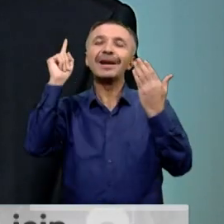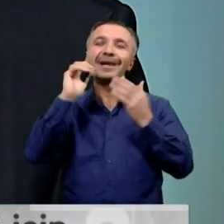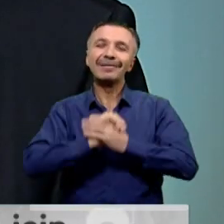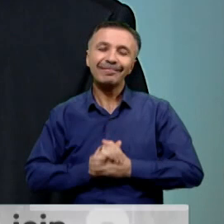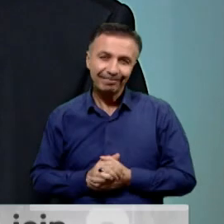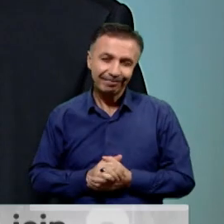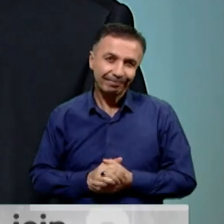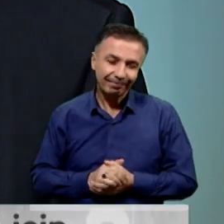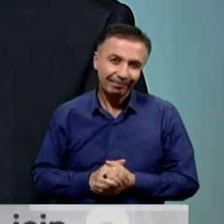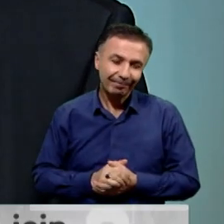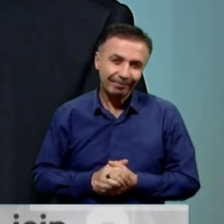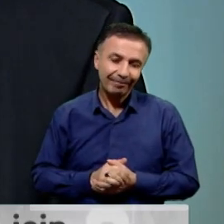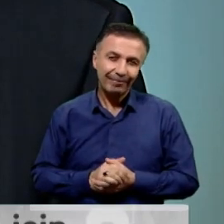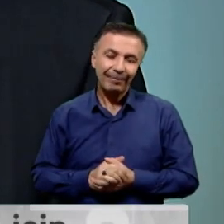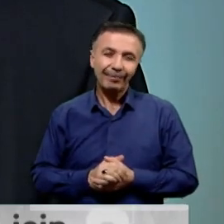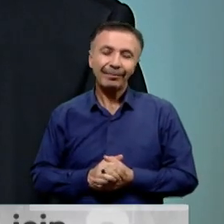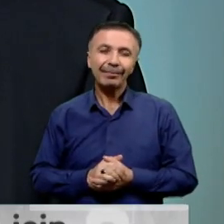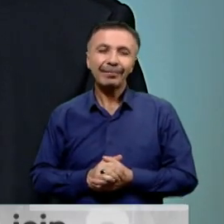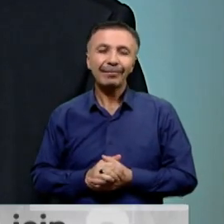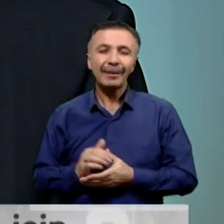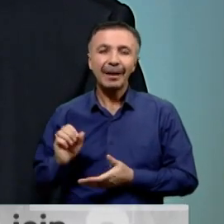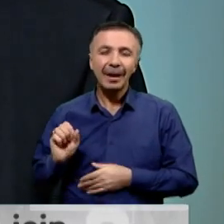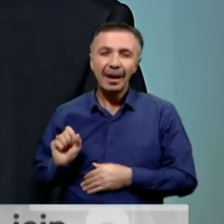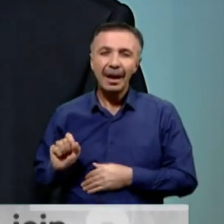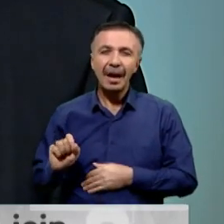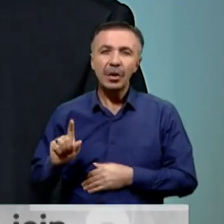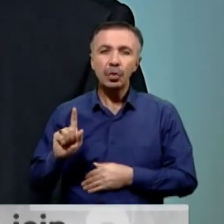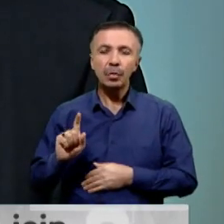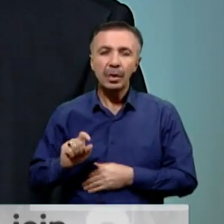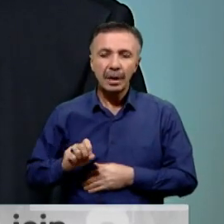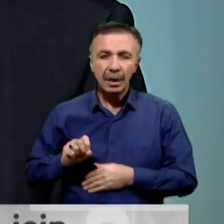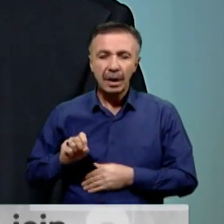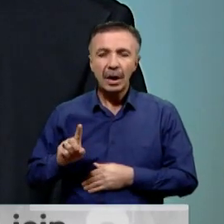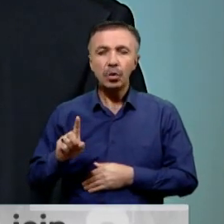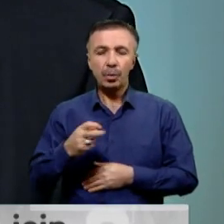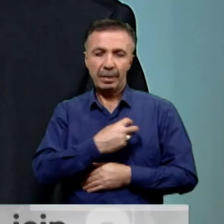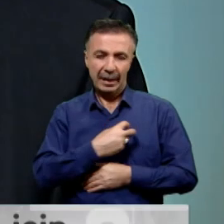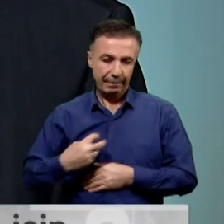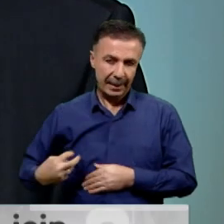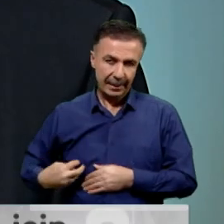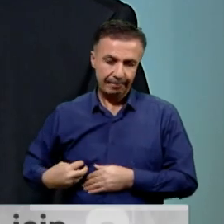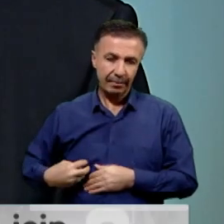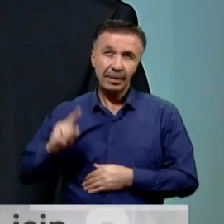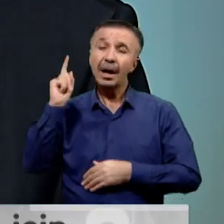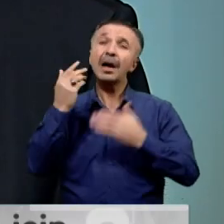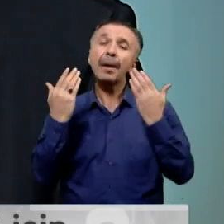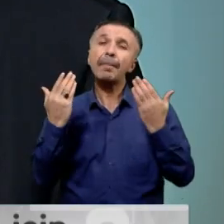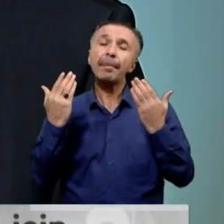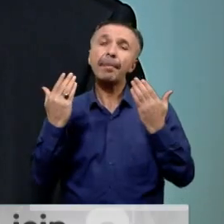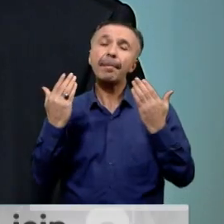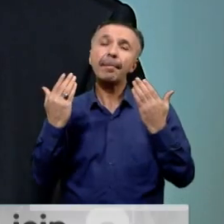Rabbi enni messeniyet dur ve ente erhamur rahimin diyor. Ya Rab, o